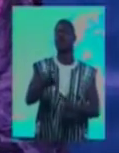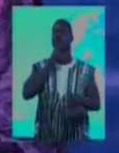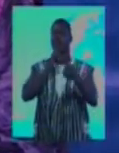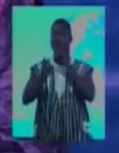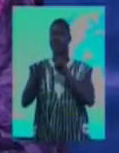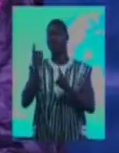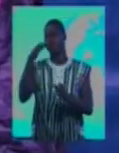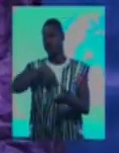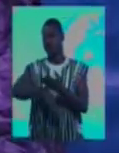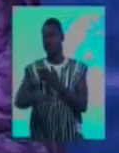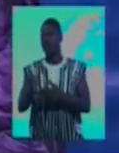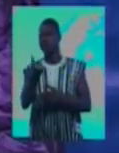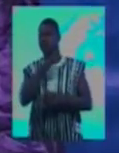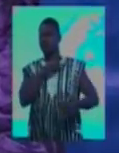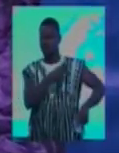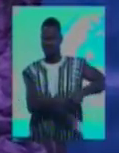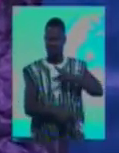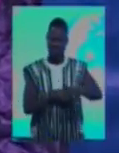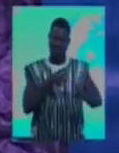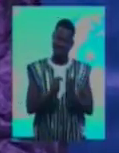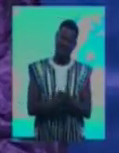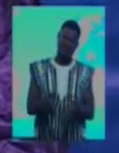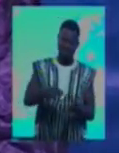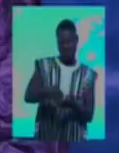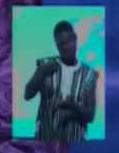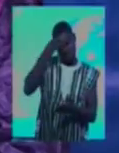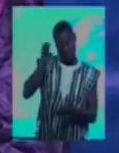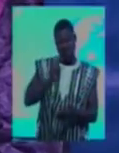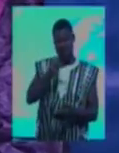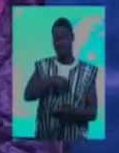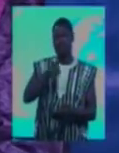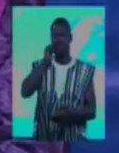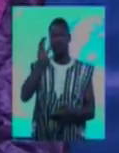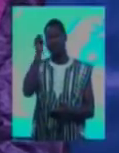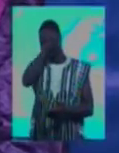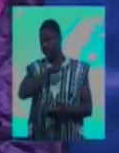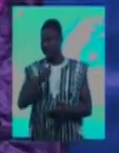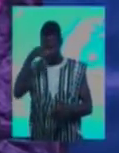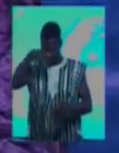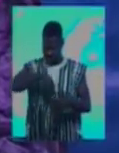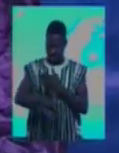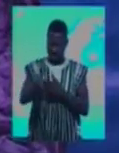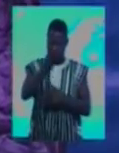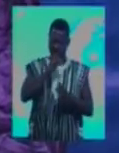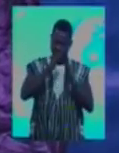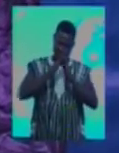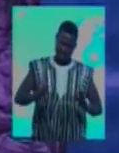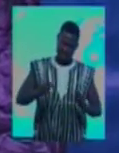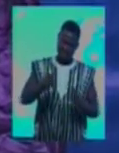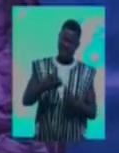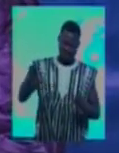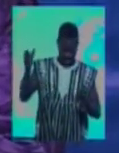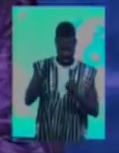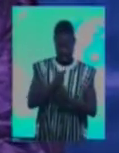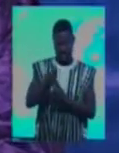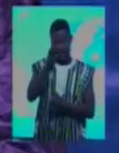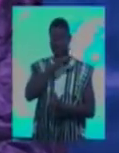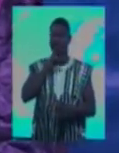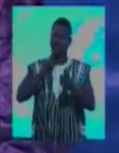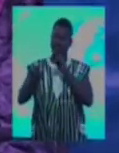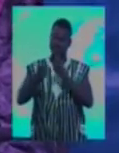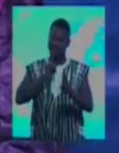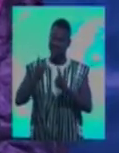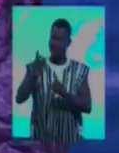femmes africaines, à peut-être rester dans le domaine privé. Donc, cette prise de parole publique, c'est quand même un acte